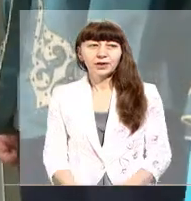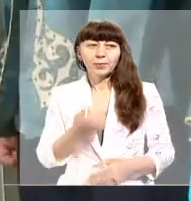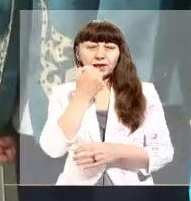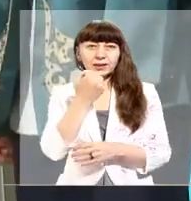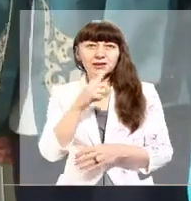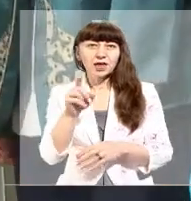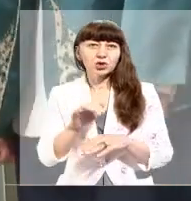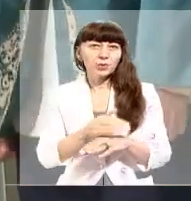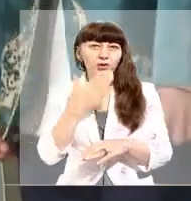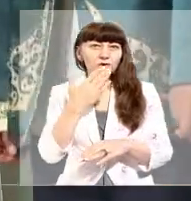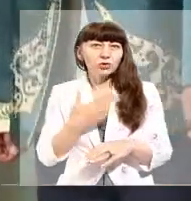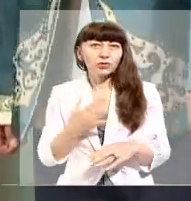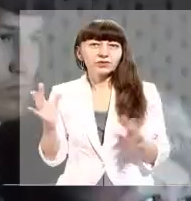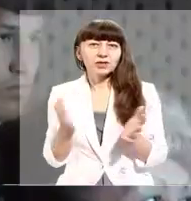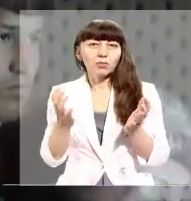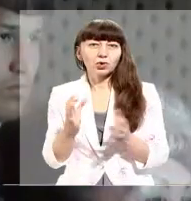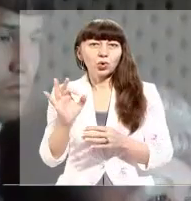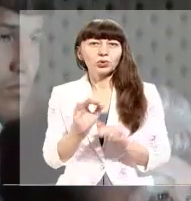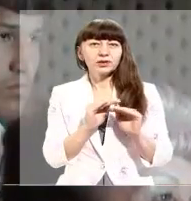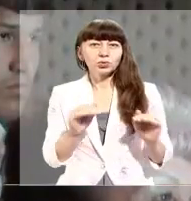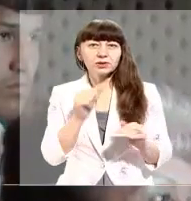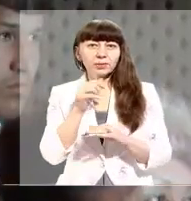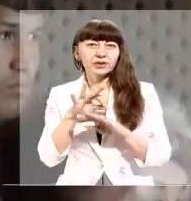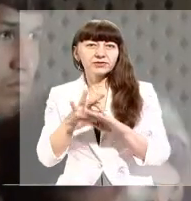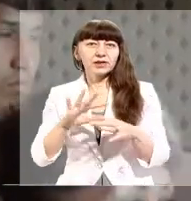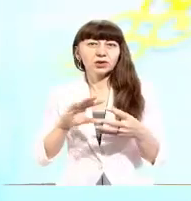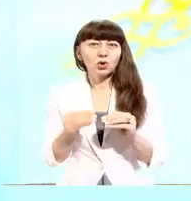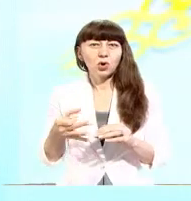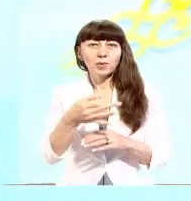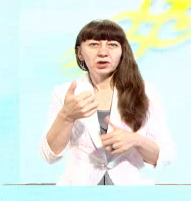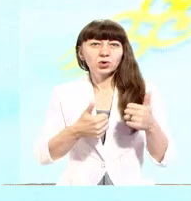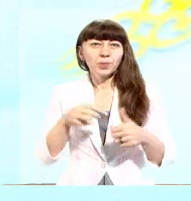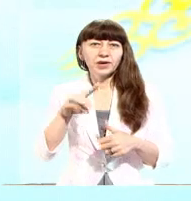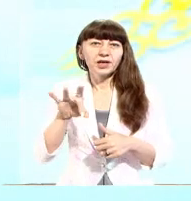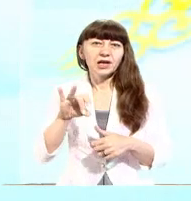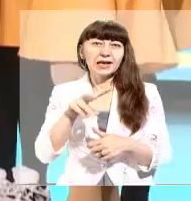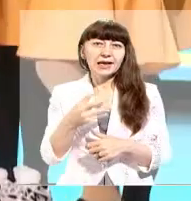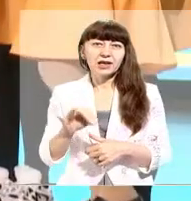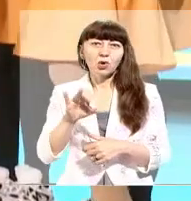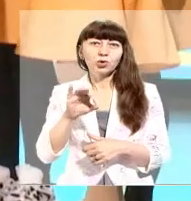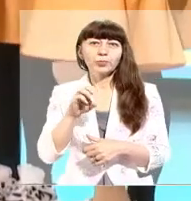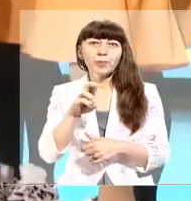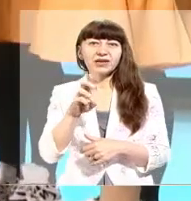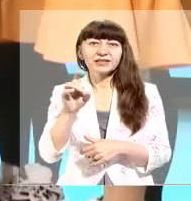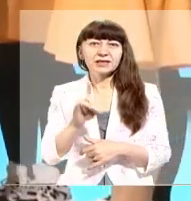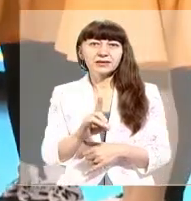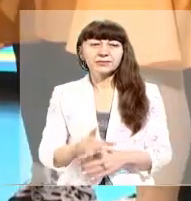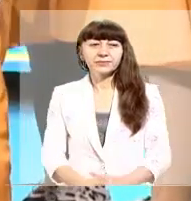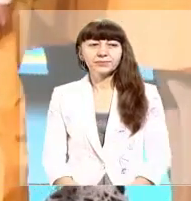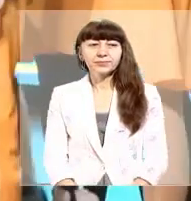Благодарность за доброту, любовь и заботу о детях. В Костанае подвели итоги областного конкурса «Мерейлі отбасы».